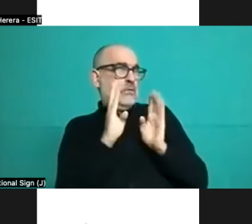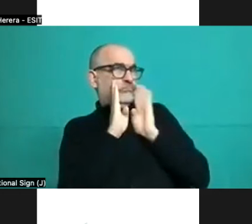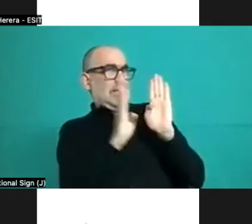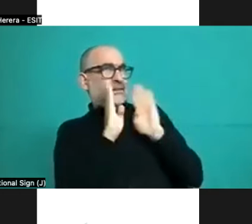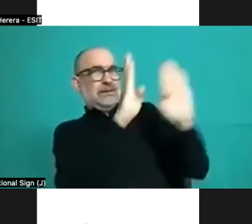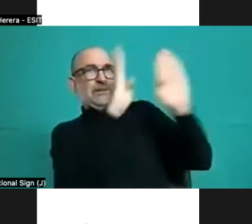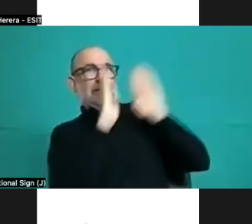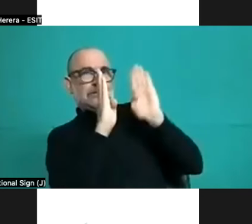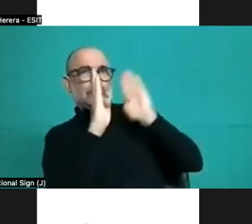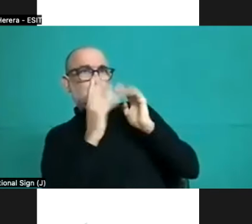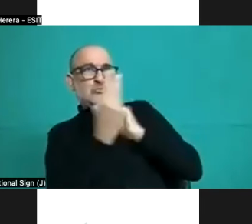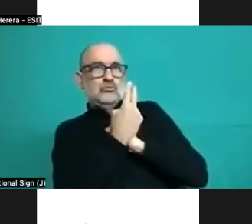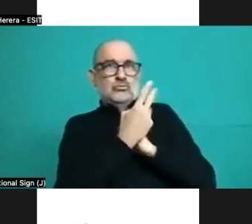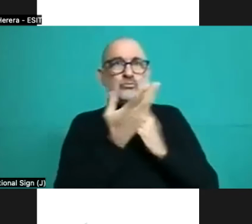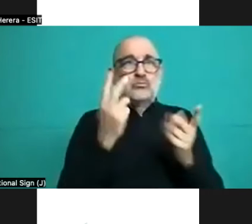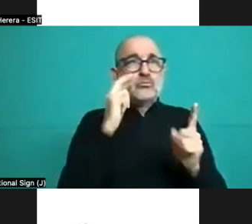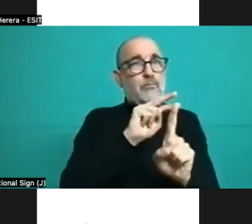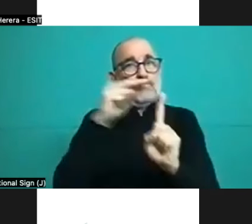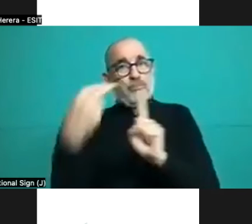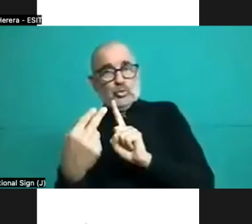des gestionnaires,